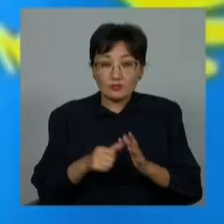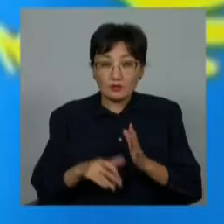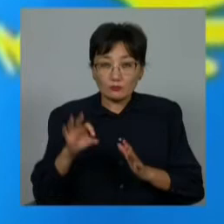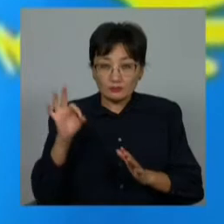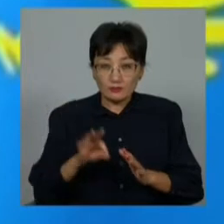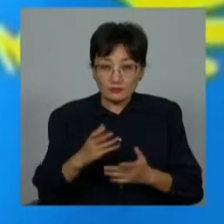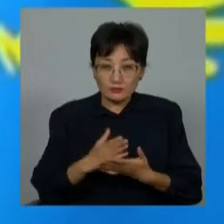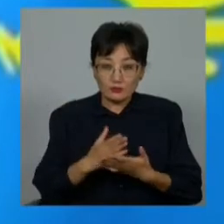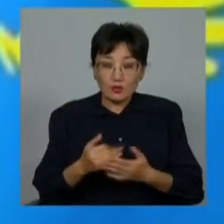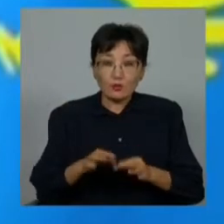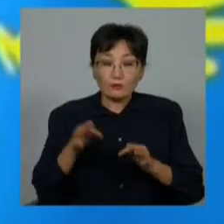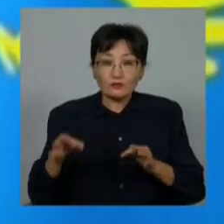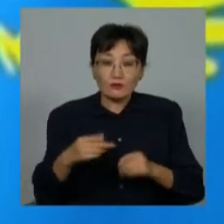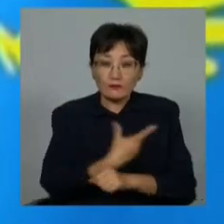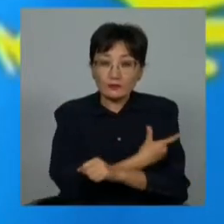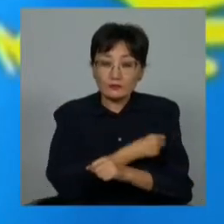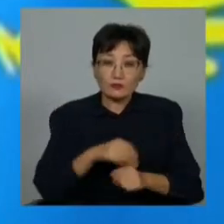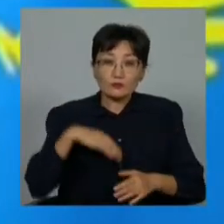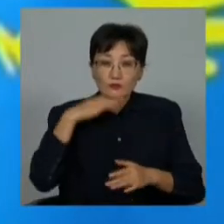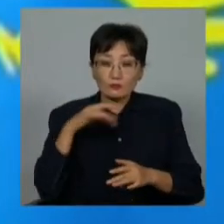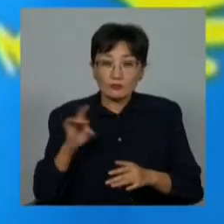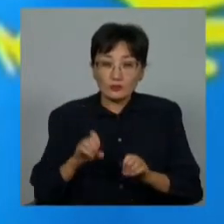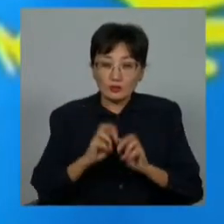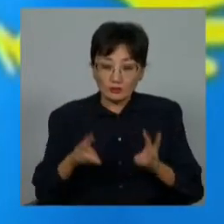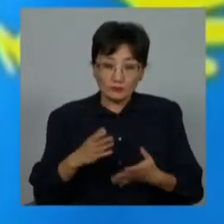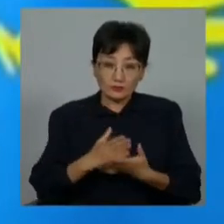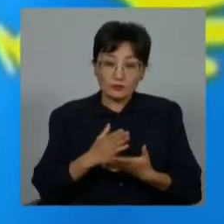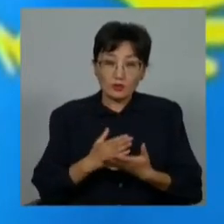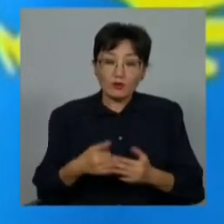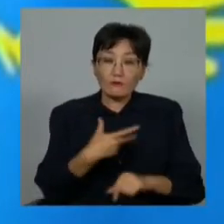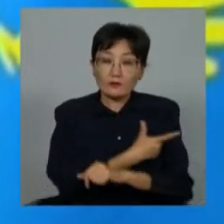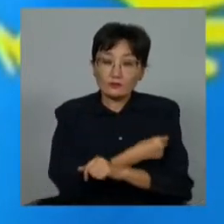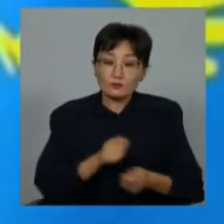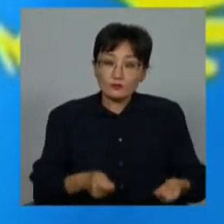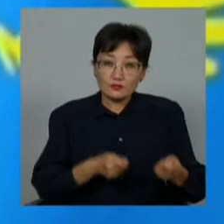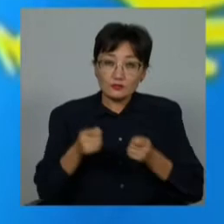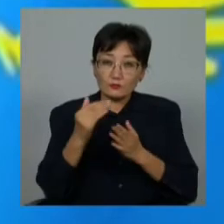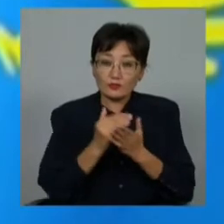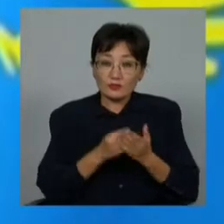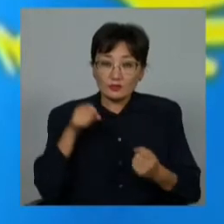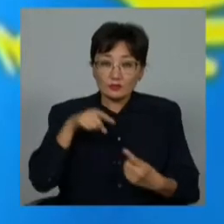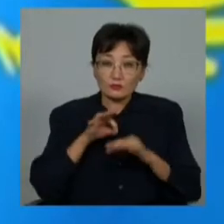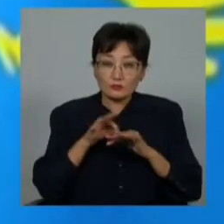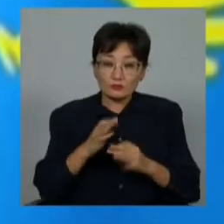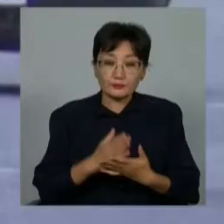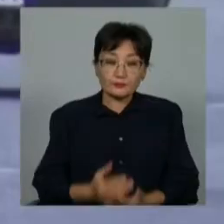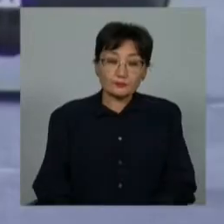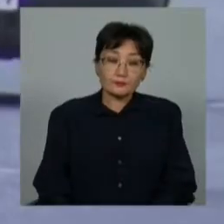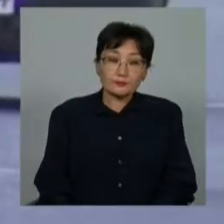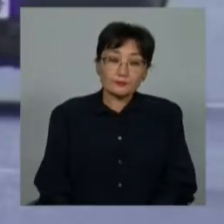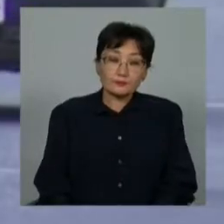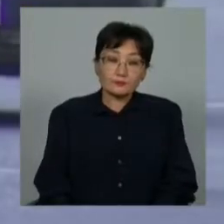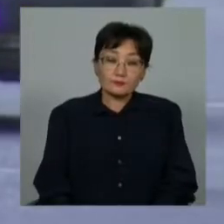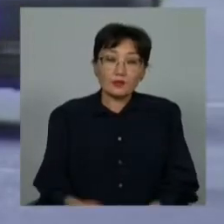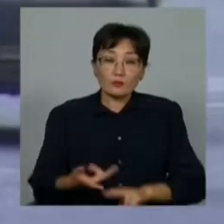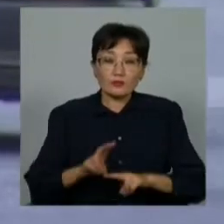60%-ға жуықтады. Өңірлер вакцинаның жеткілікті көлеммен қамтамасыз етілген. Вакцина жеткізу кестеге сәйкес жүргізіліп жатыр.